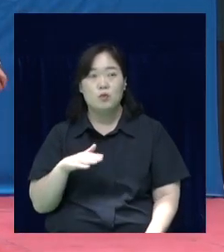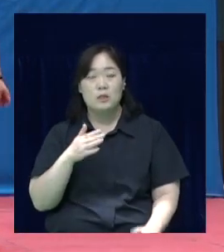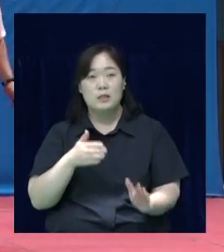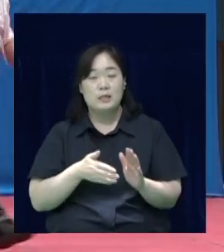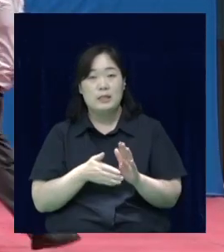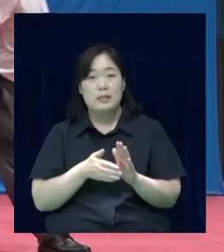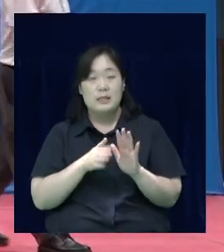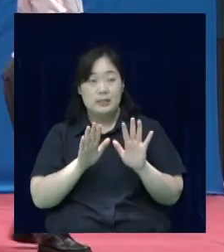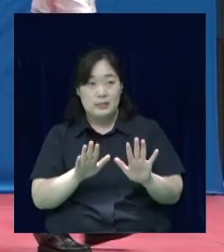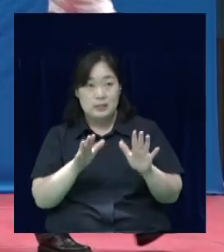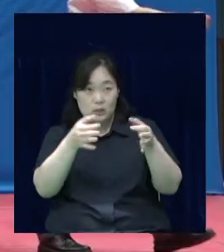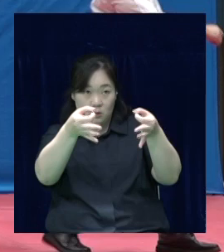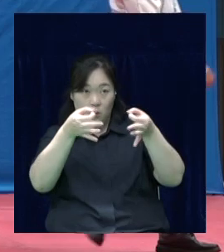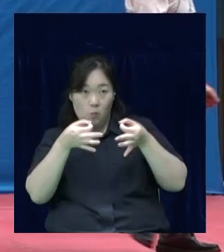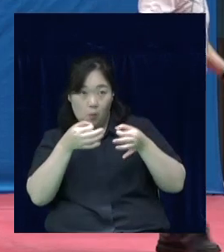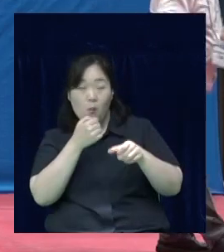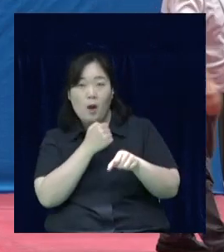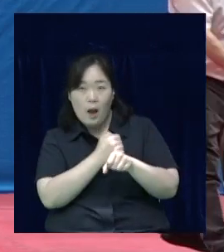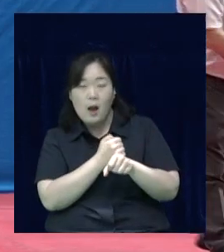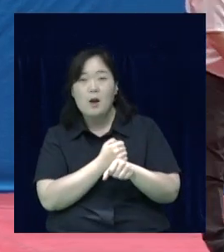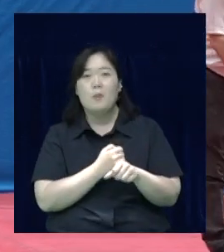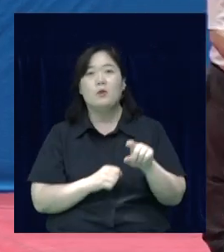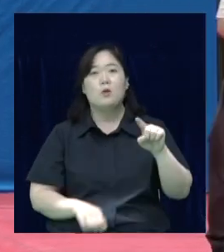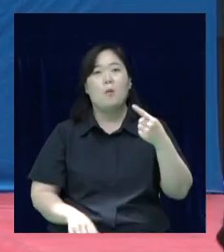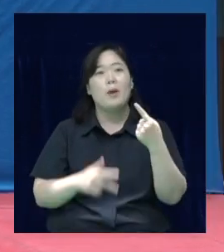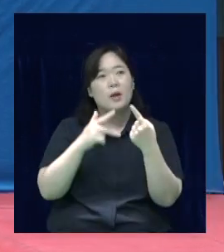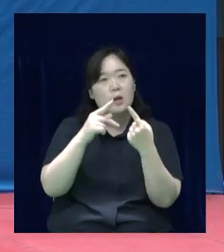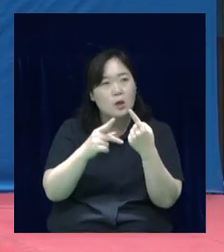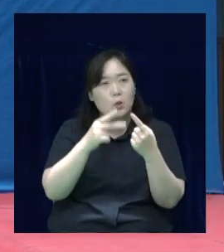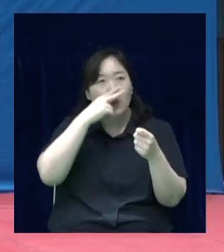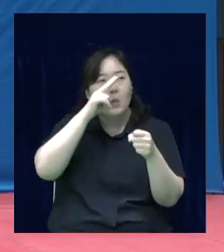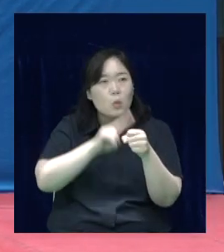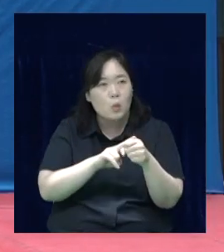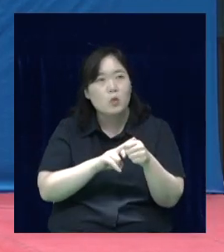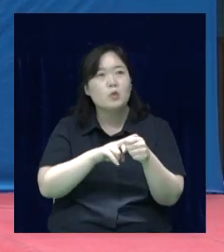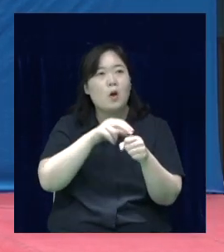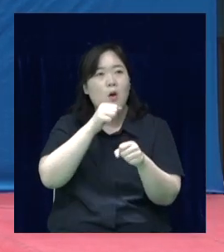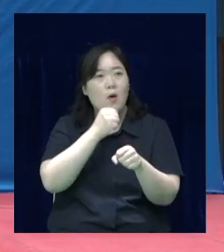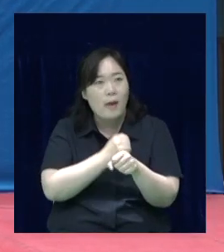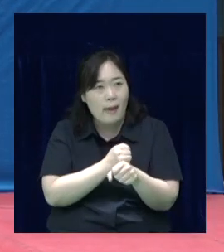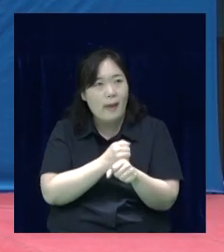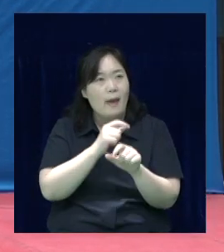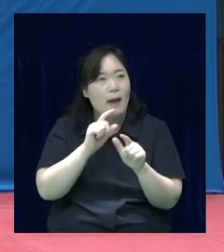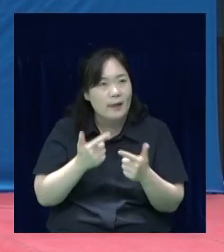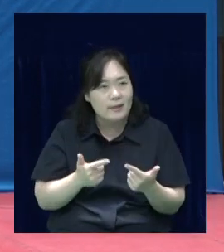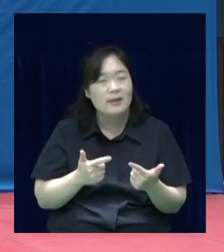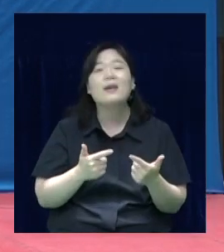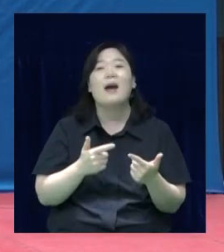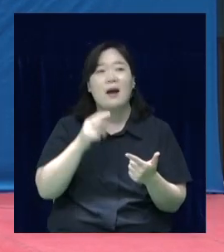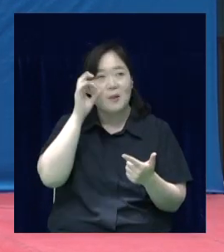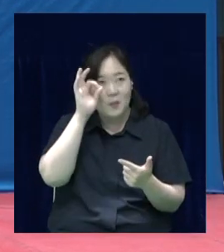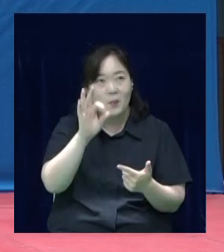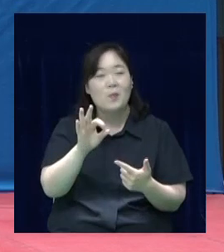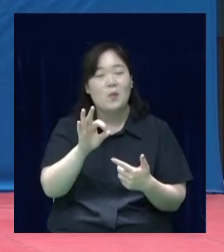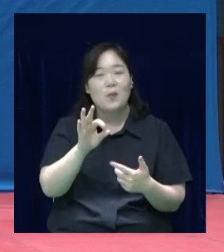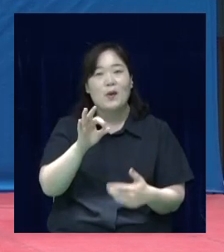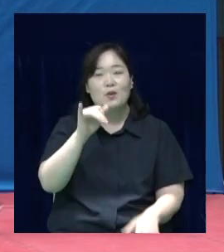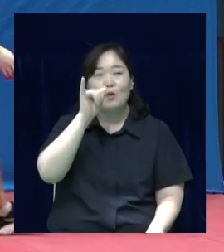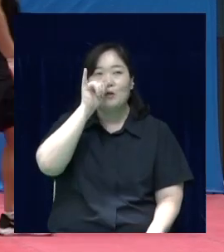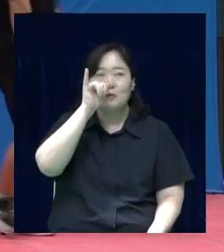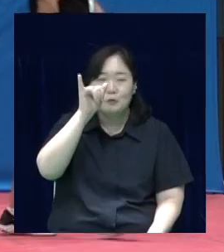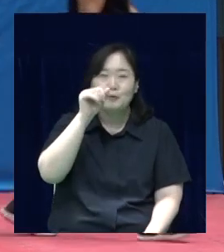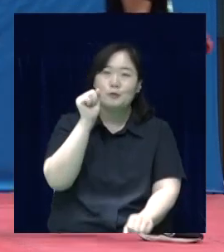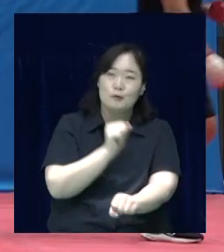시청자들께서 보시면 100kg 정도 선수 들면 이걸 좀 우수한 선수다 이렇게 판단하셔야 됩니다. 왜 그러냐면